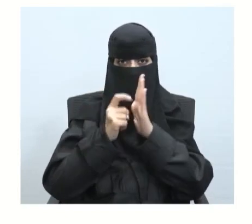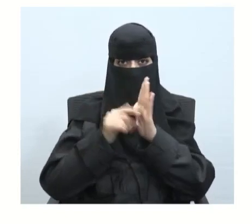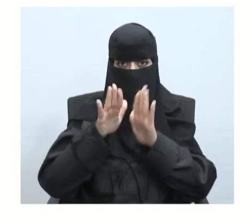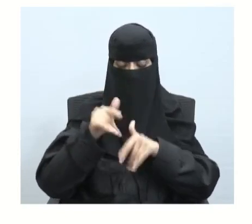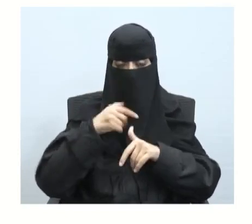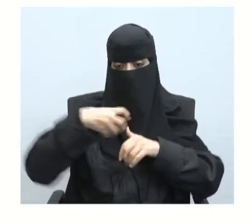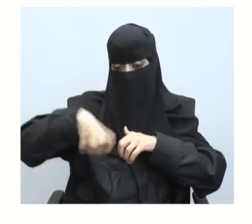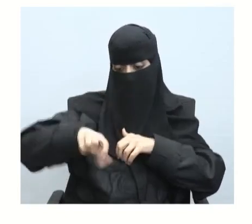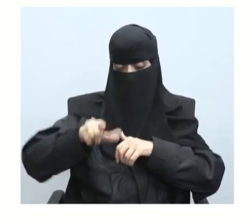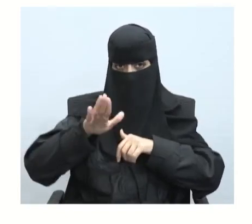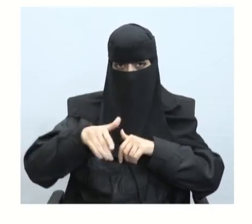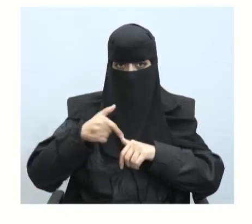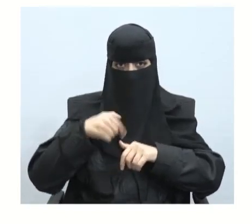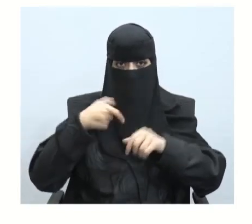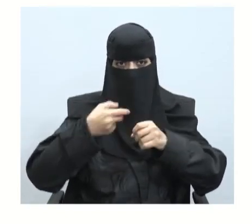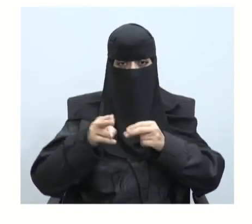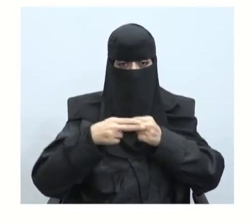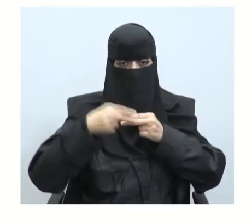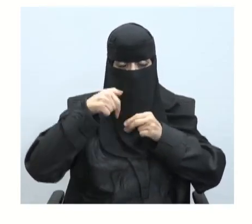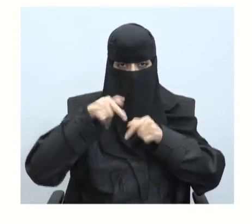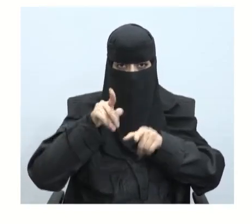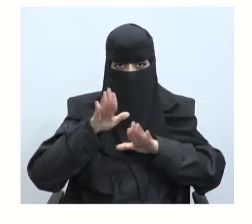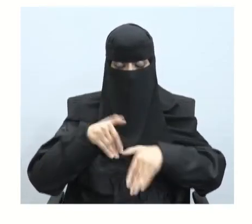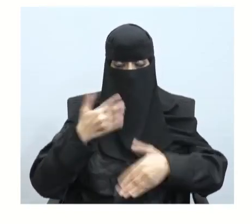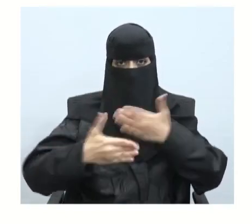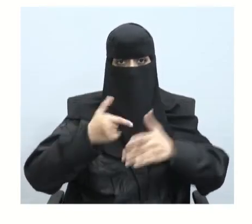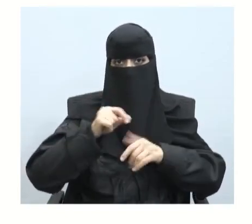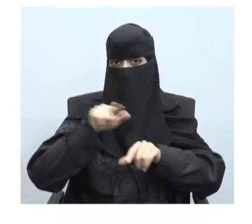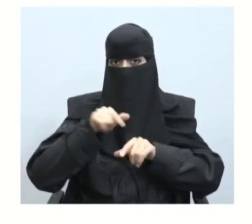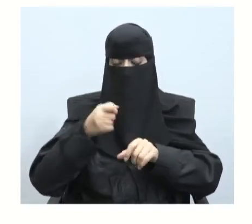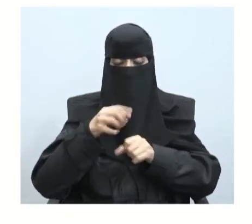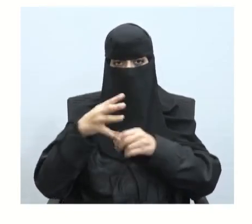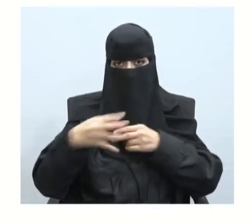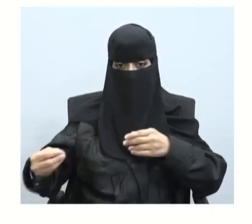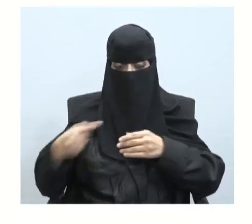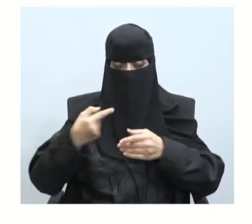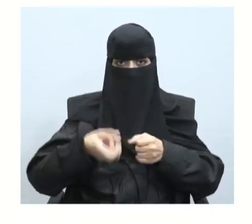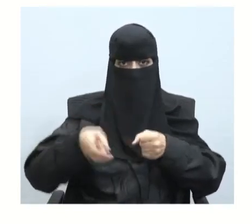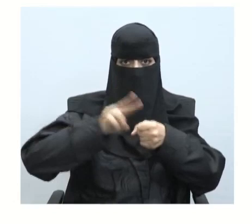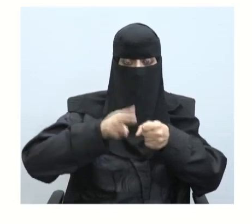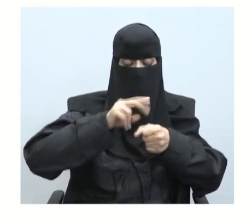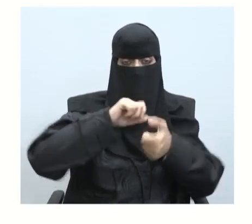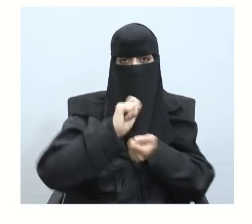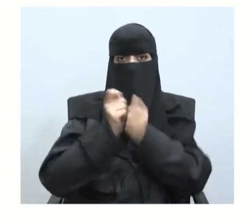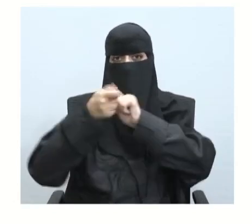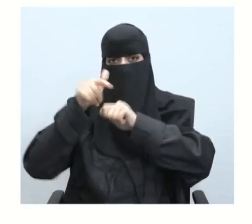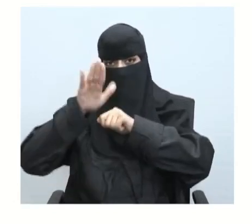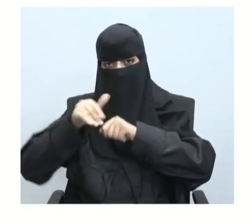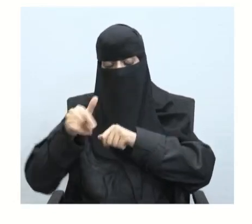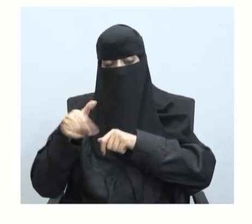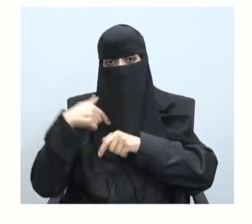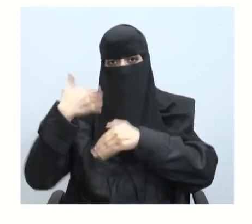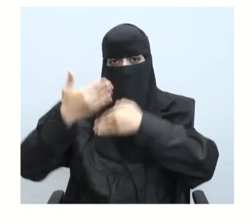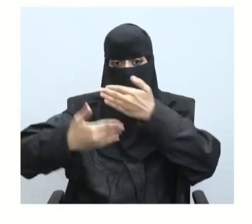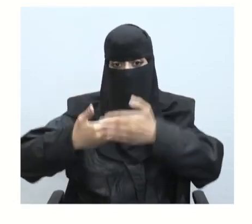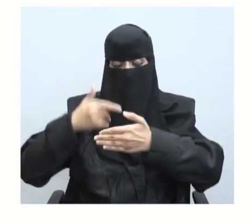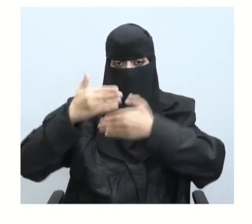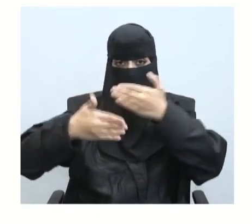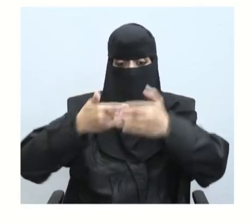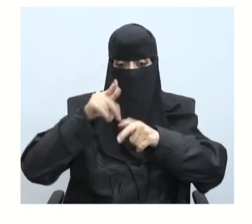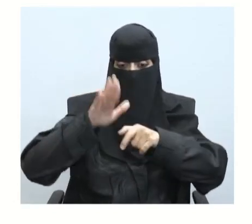معزول ومغلق وان الطاقه لا تفنى ولا تستحدث بل تتحول من شكل الى شكل اخر